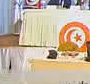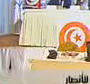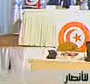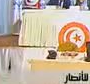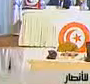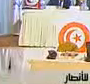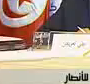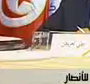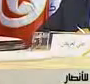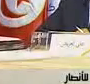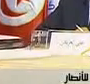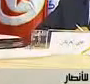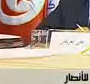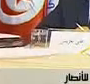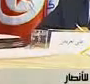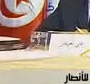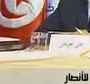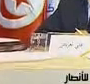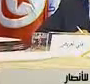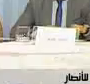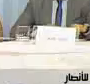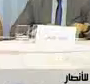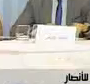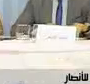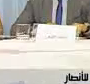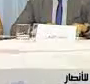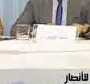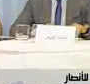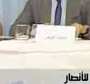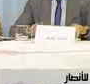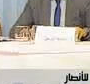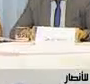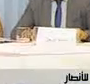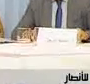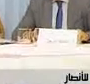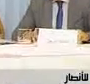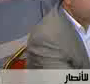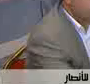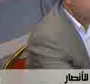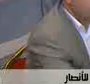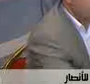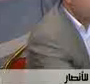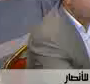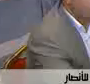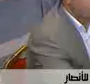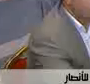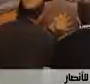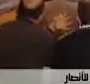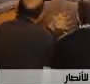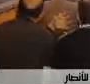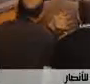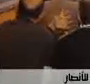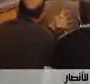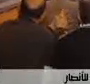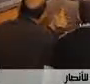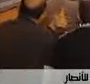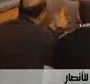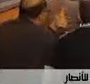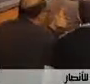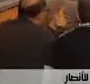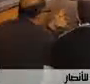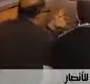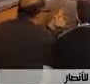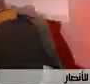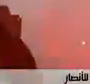مجلس شورى حركه النهضه يفوض لانصاره وناخبيه اختيار من يرونه الاصلح في سباق الرئاسه.